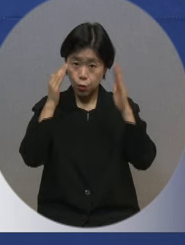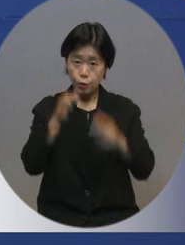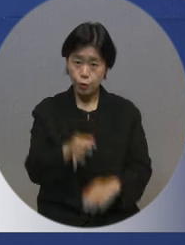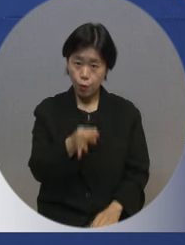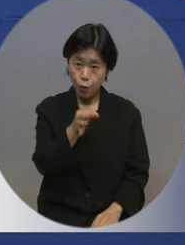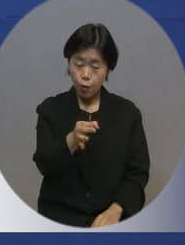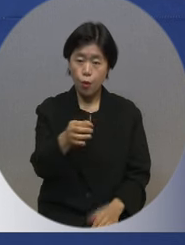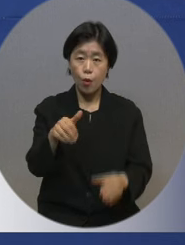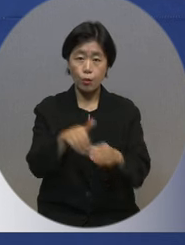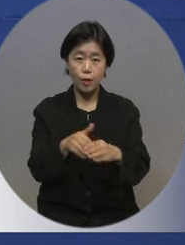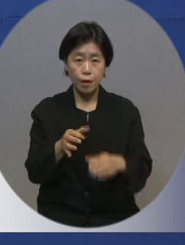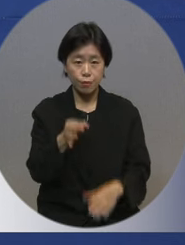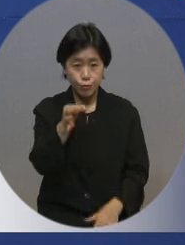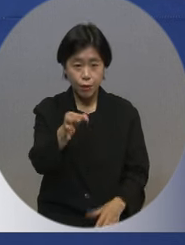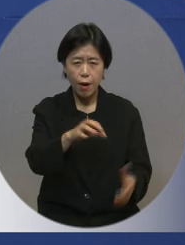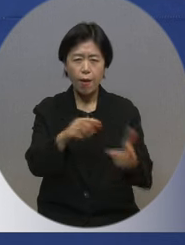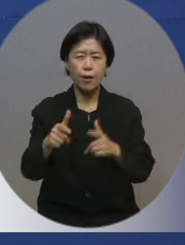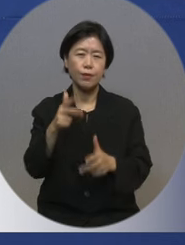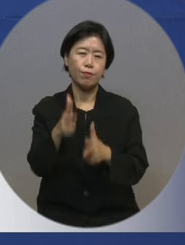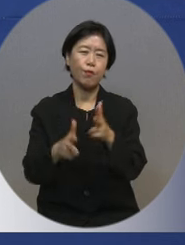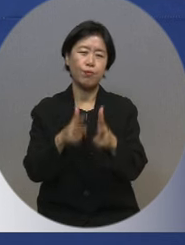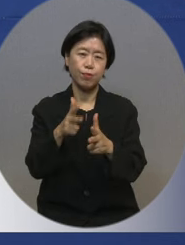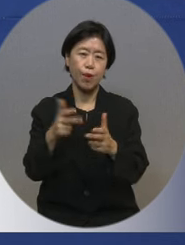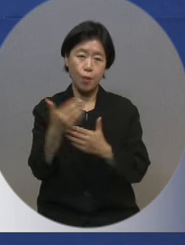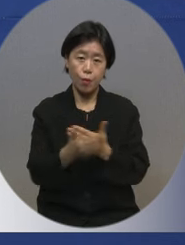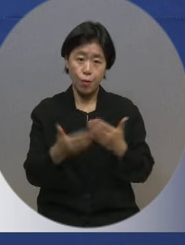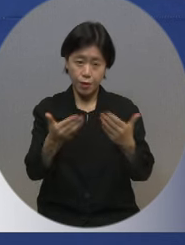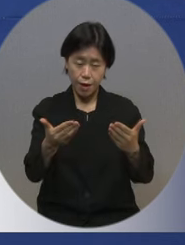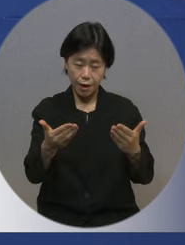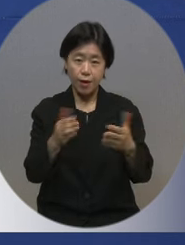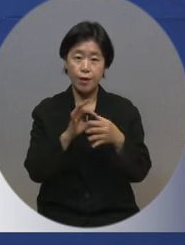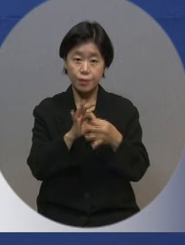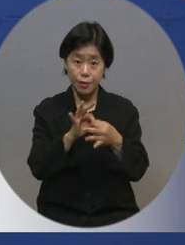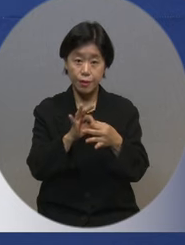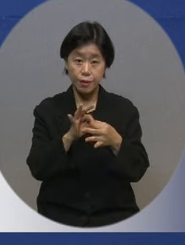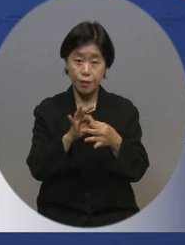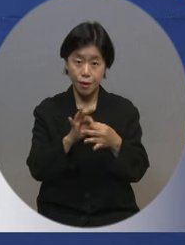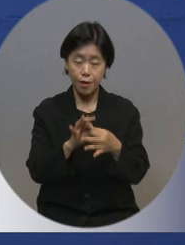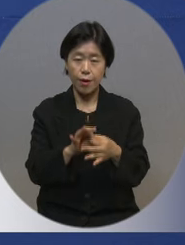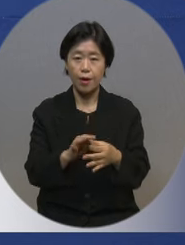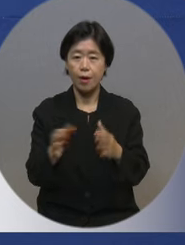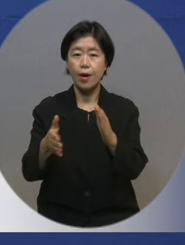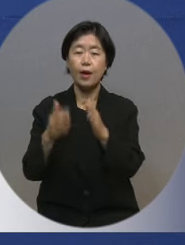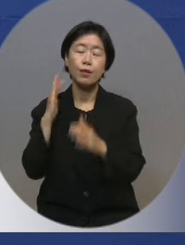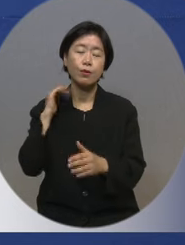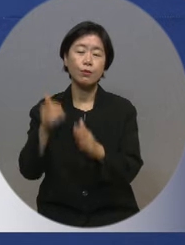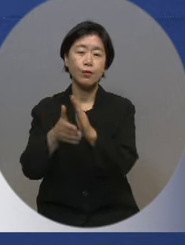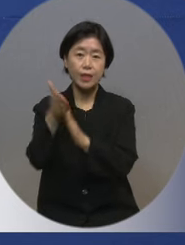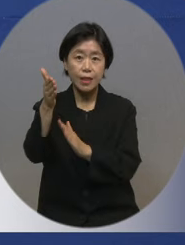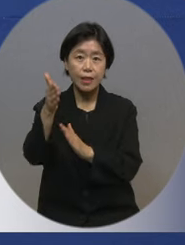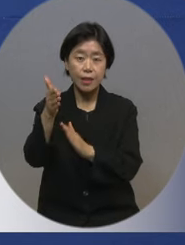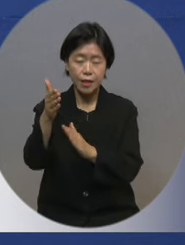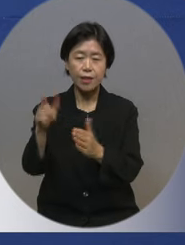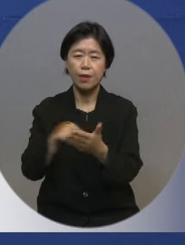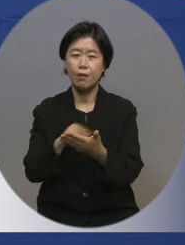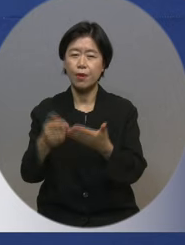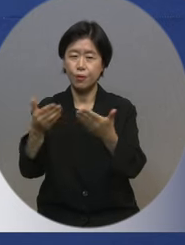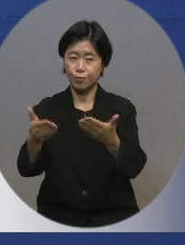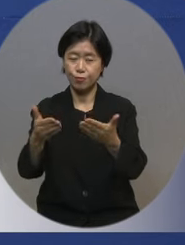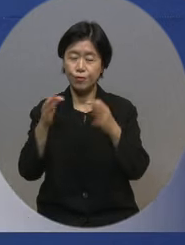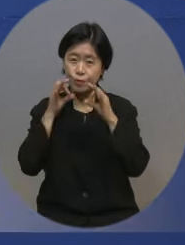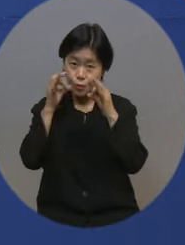문화사업, 봉사회를 통한 봉사로서 의정부 사회에 환원하고 있습니다. 저희는 항상 의정부